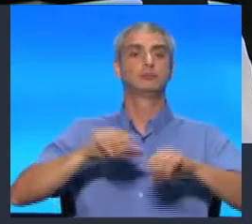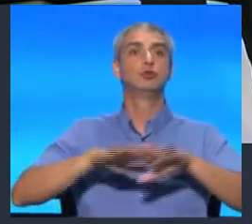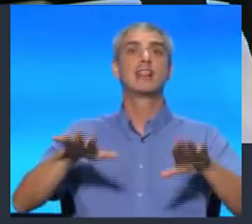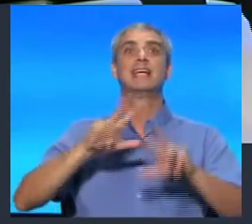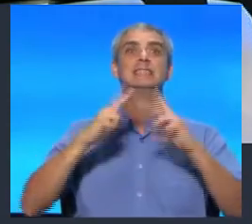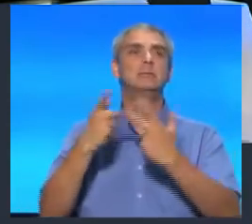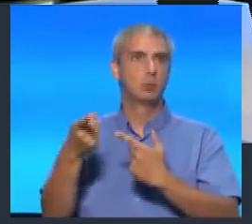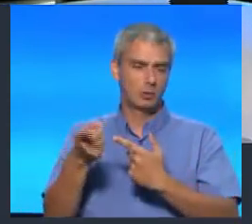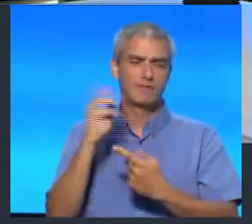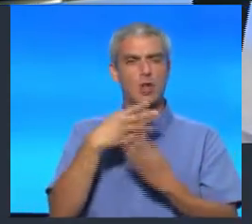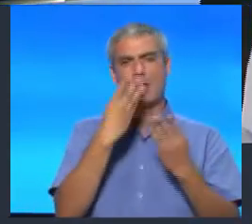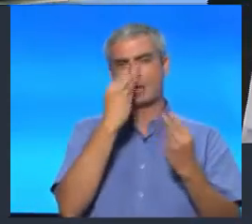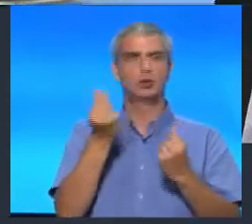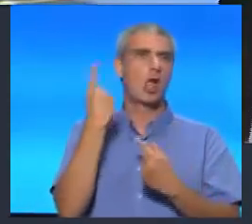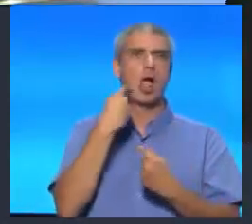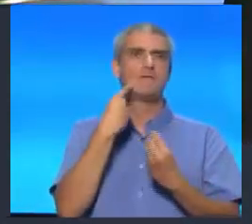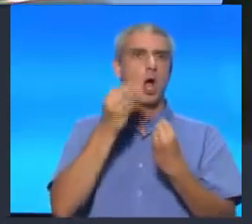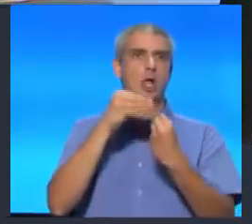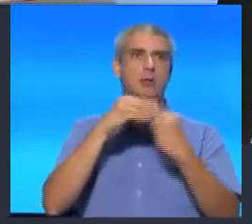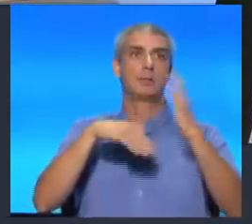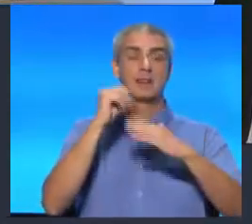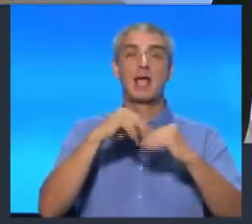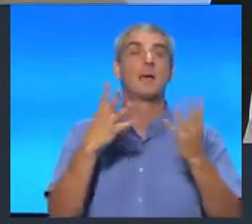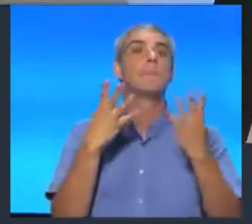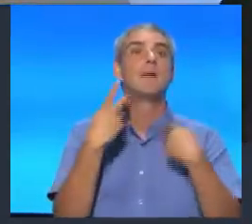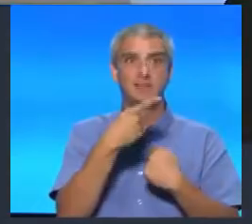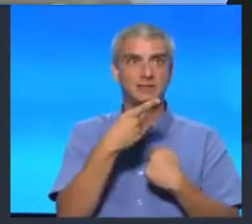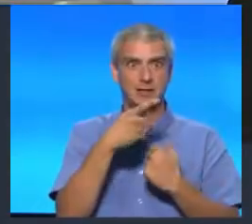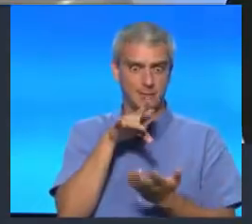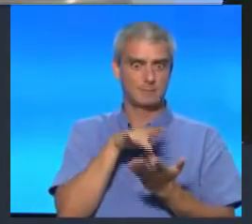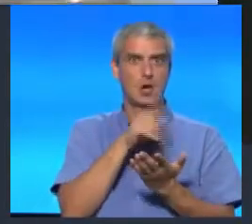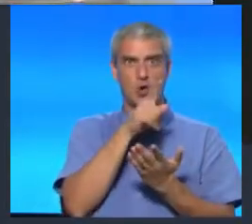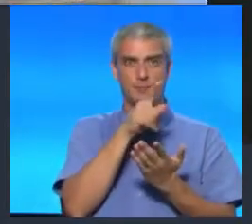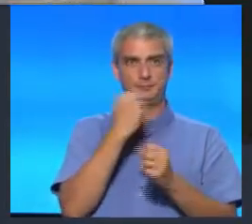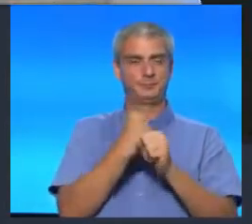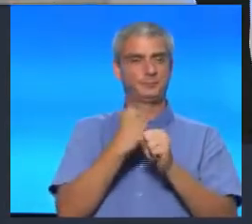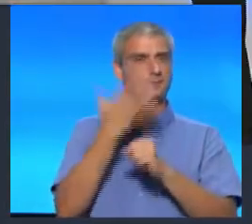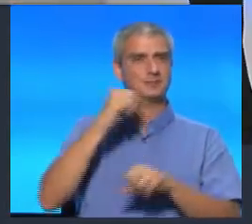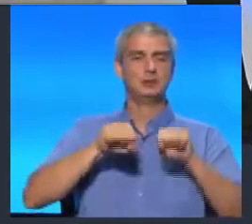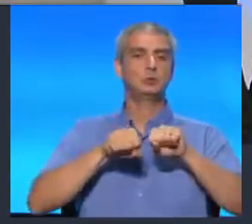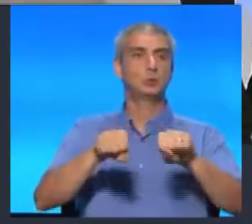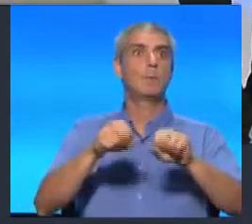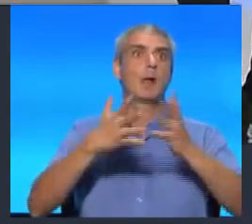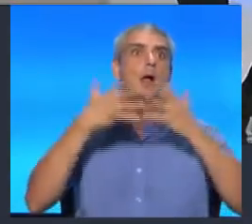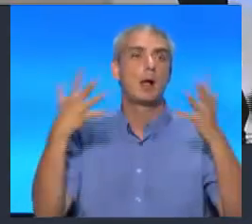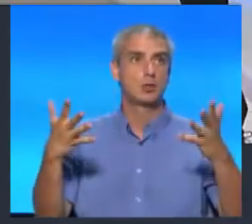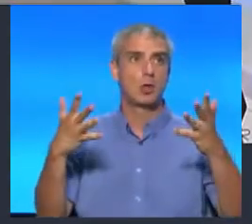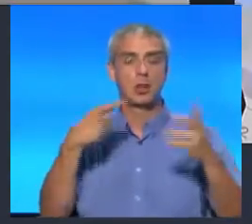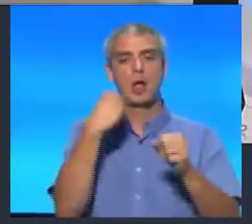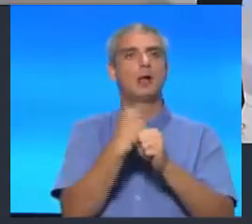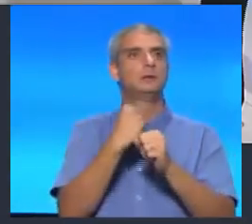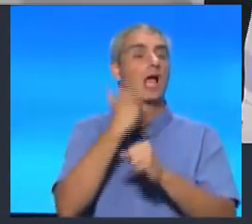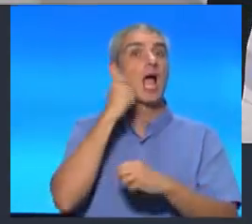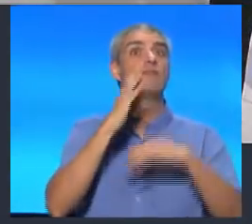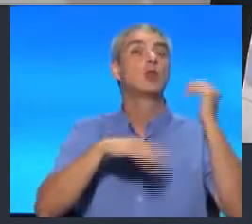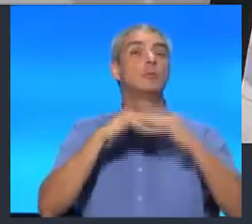והיו חשדות לעבירות בנייה נוספות. ממבשרת ציון, במיקום שבו הפעילה החברה בעבר סופרמרקט גדול, היא ביצעה עבירות בנייה